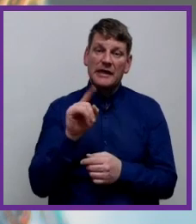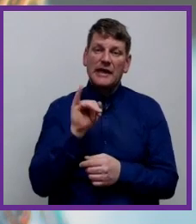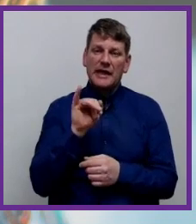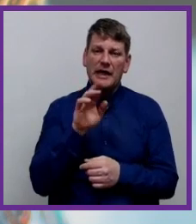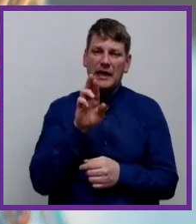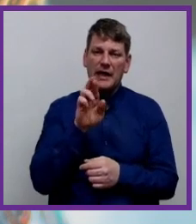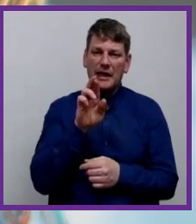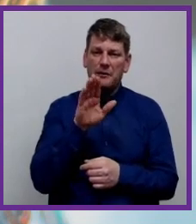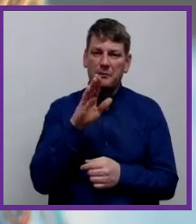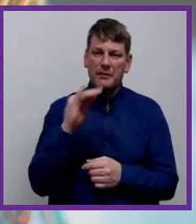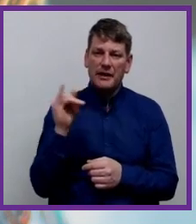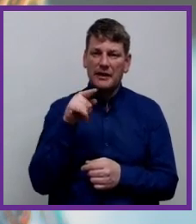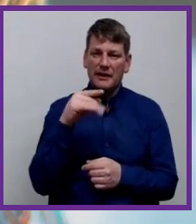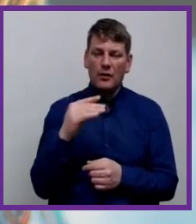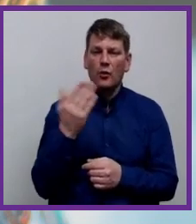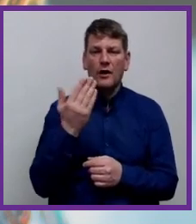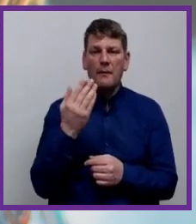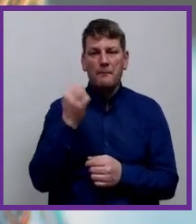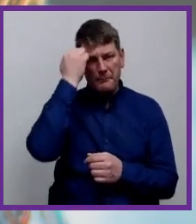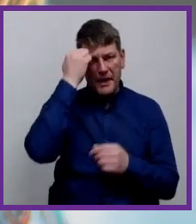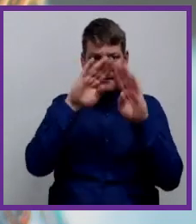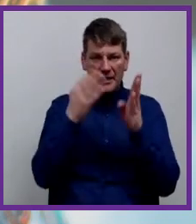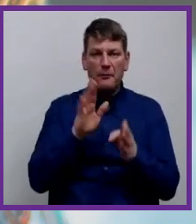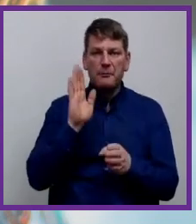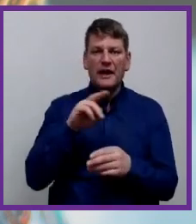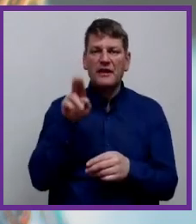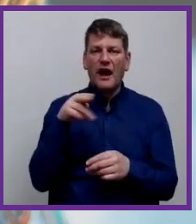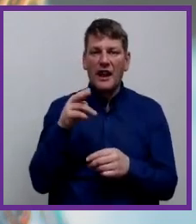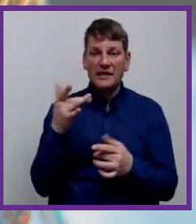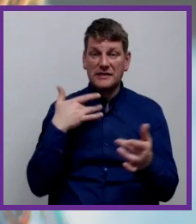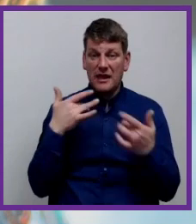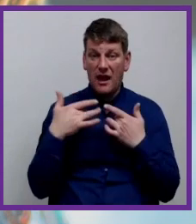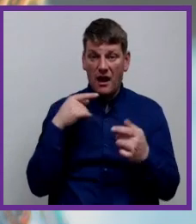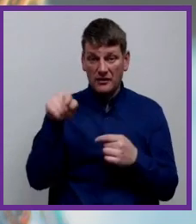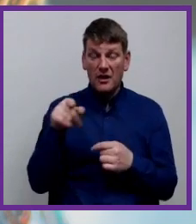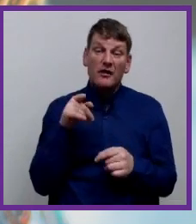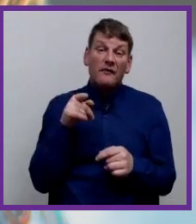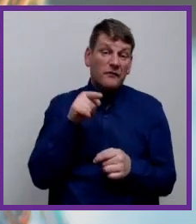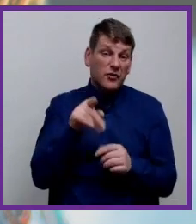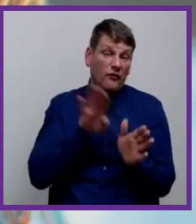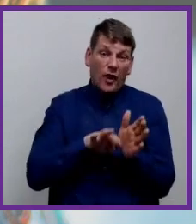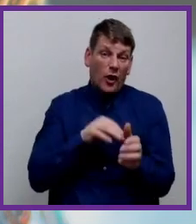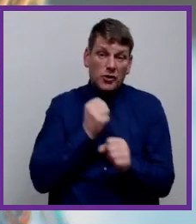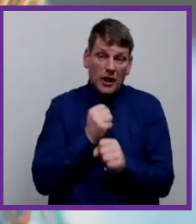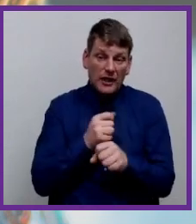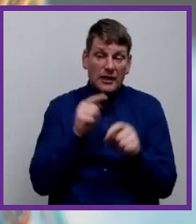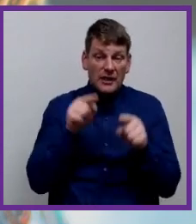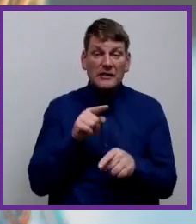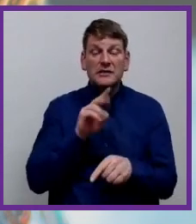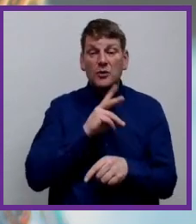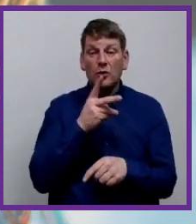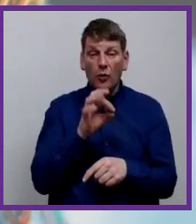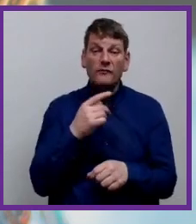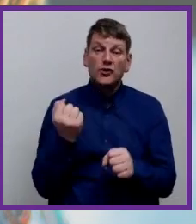kuram piemineklis ir pie Dailes teātra, viņš vienkārši darīja, kas viņam patīk ar